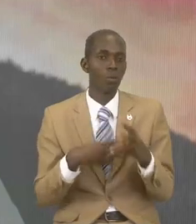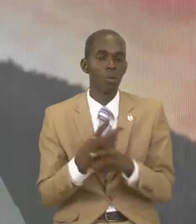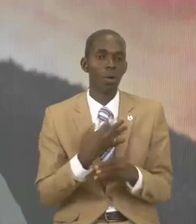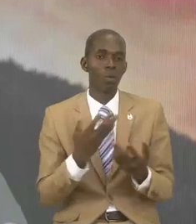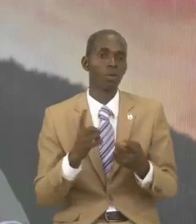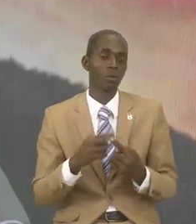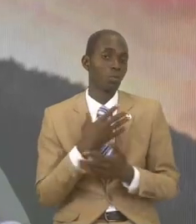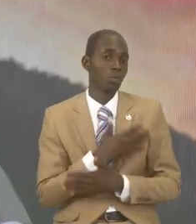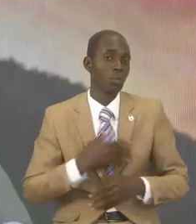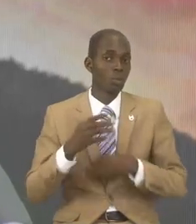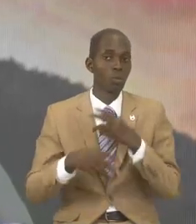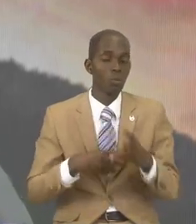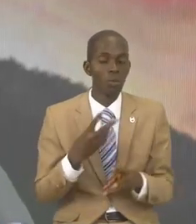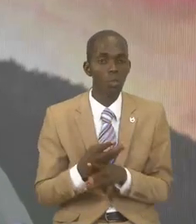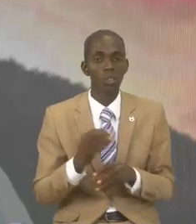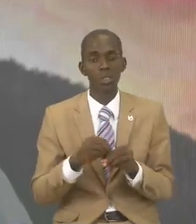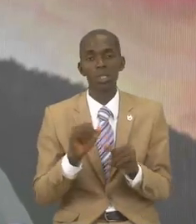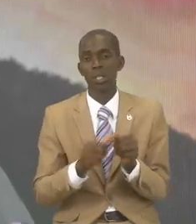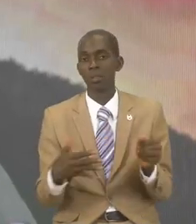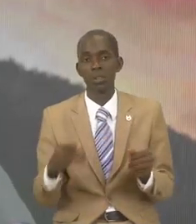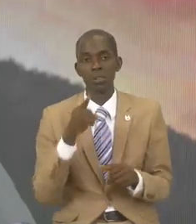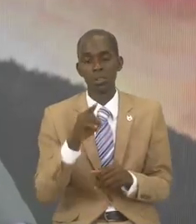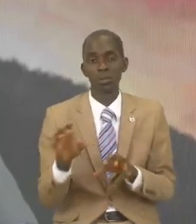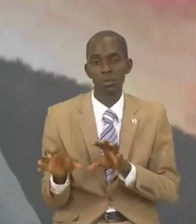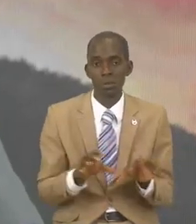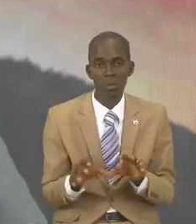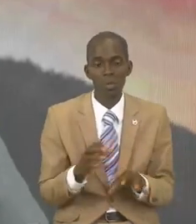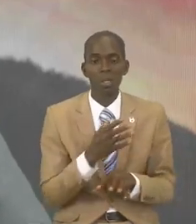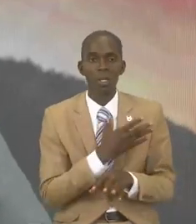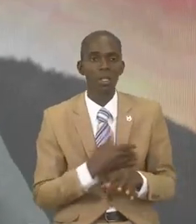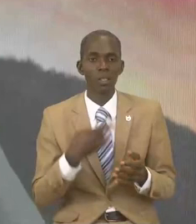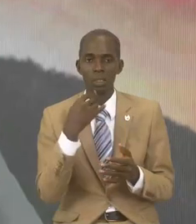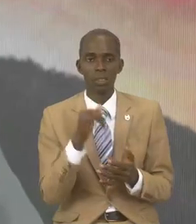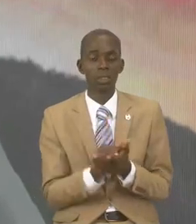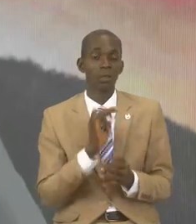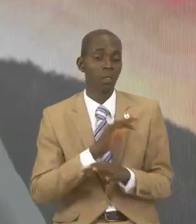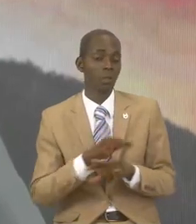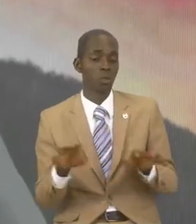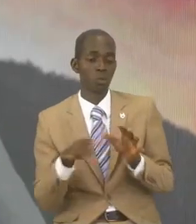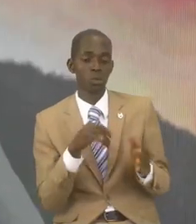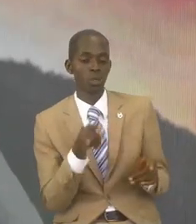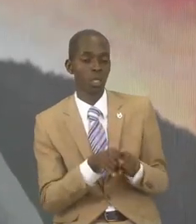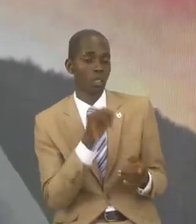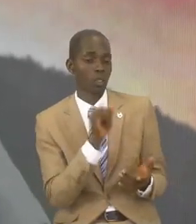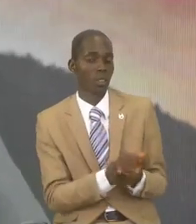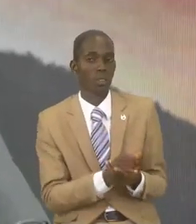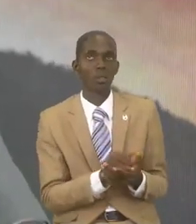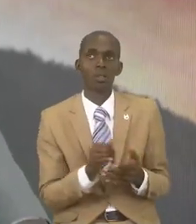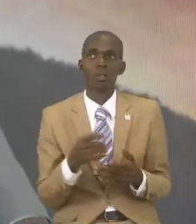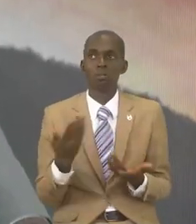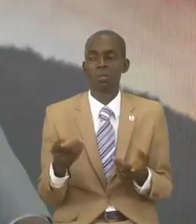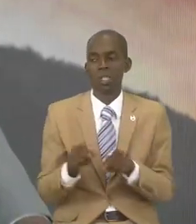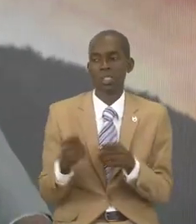au monde dans tout ce qu'il fait, et il dit, si je ne fais pas ça de cette manière,